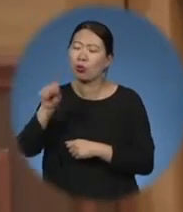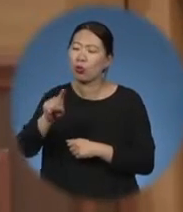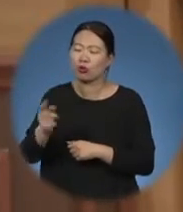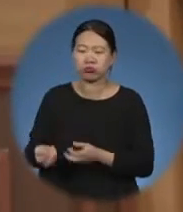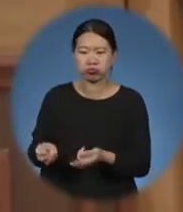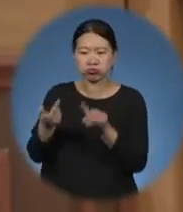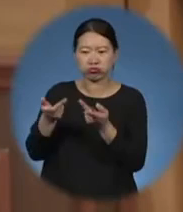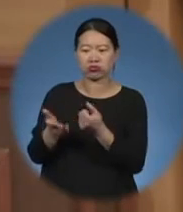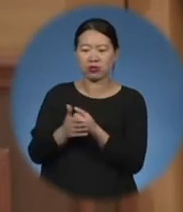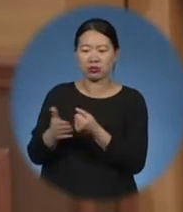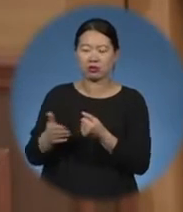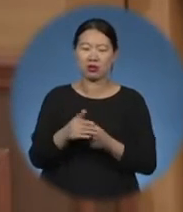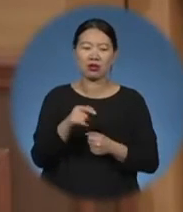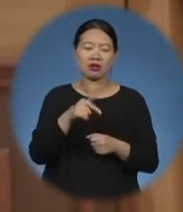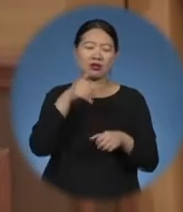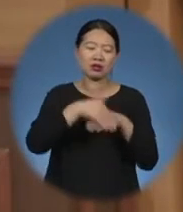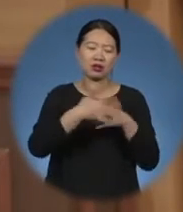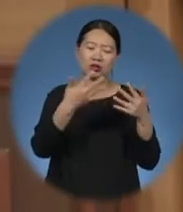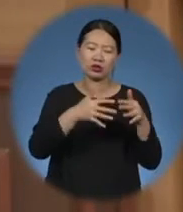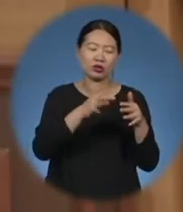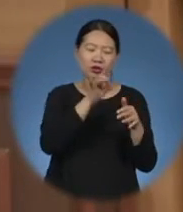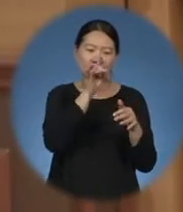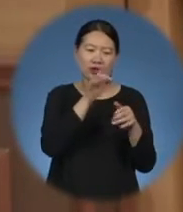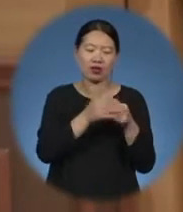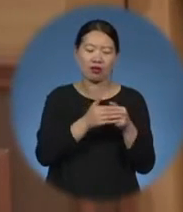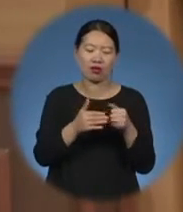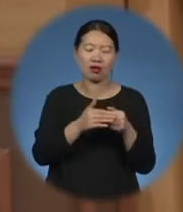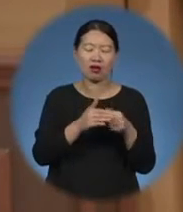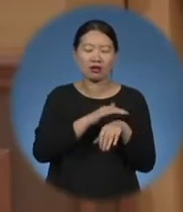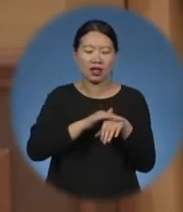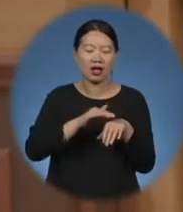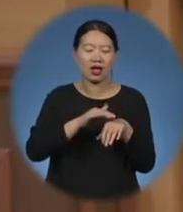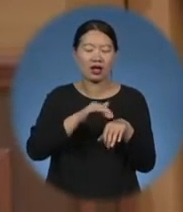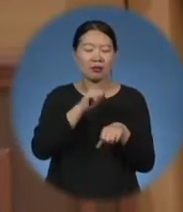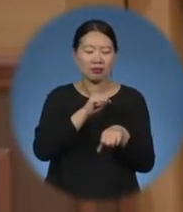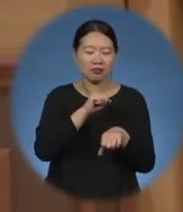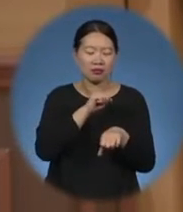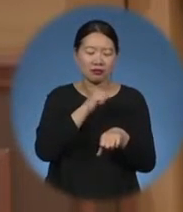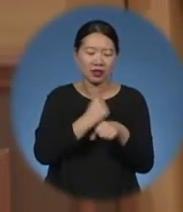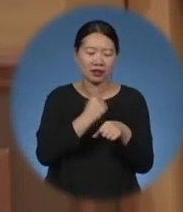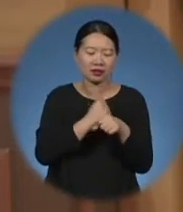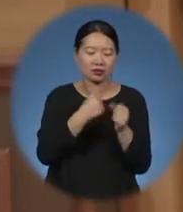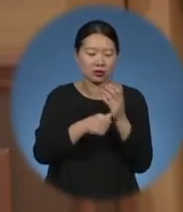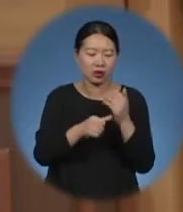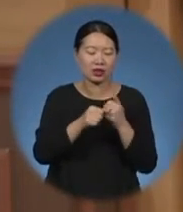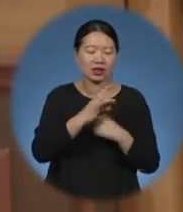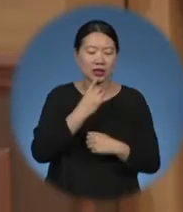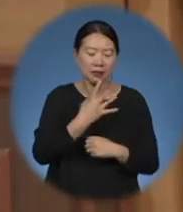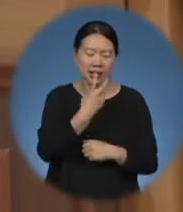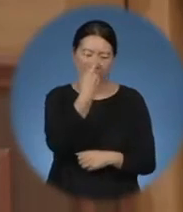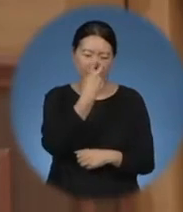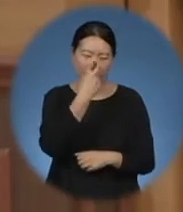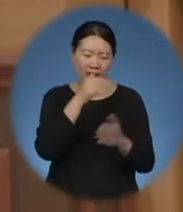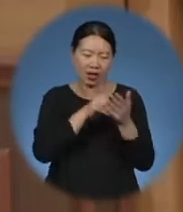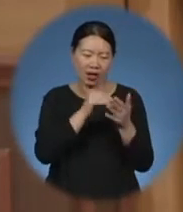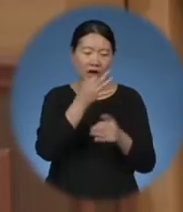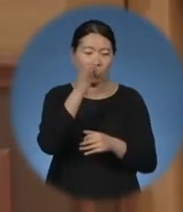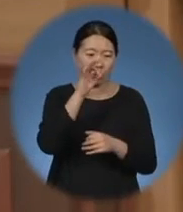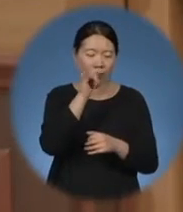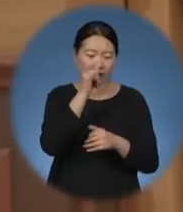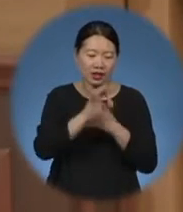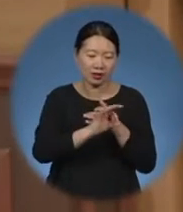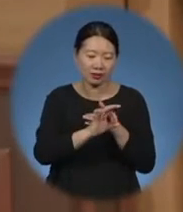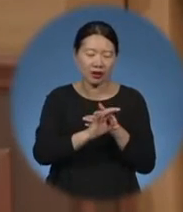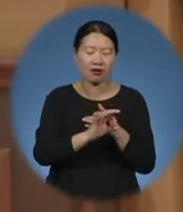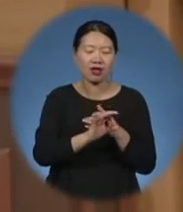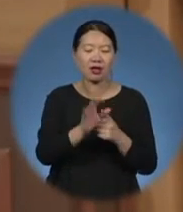그런 만드는 물건이 정말 제대로 된 물건이냐 그것만 보고 그것이 된다고 하면 어떤 그런 어떤 벤처 기업들이 경쟁할